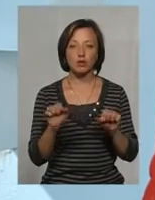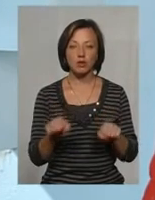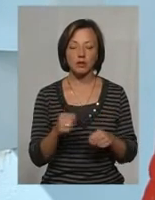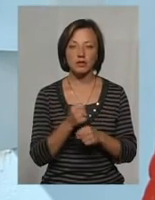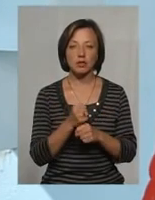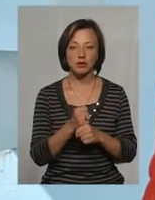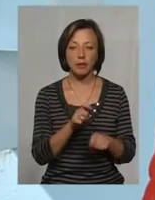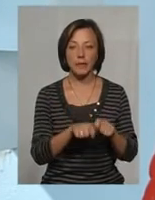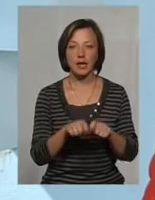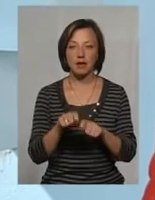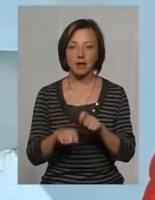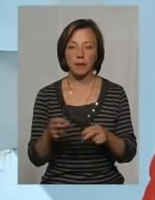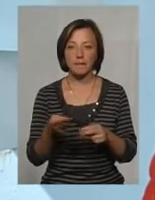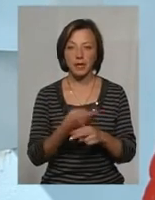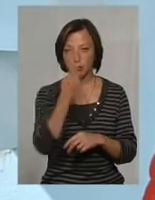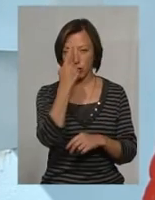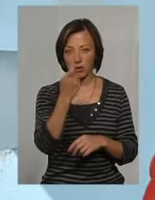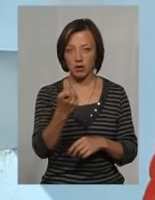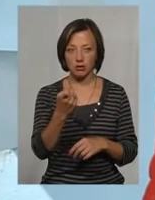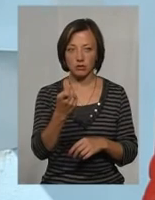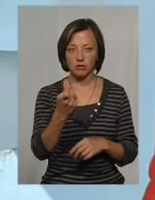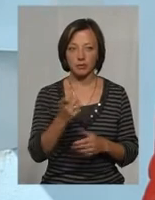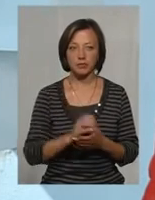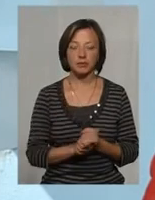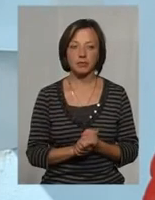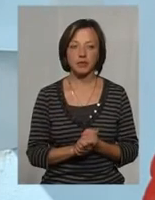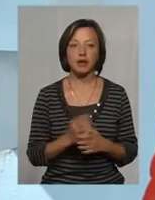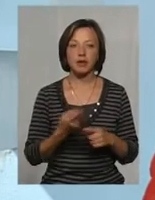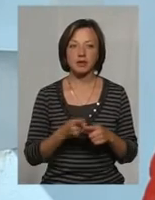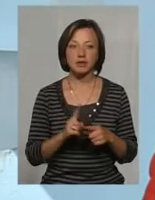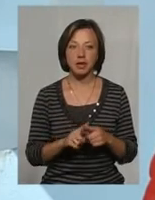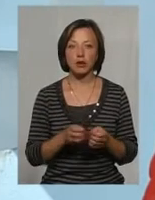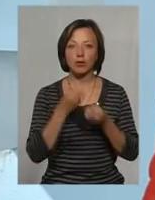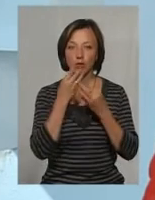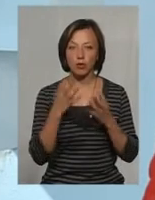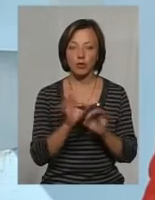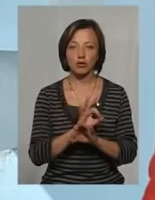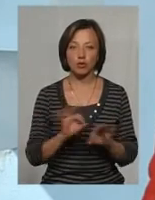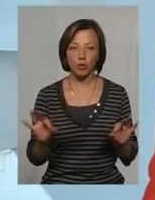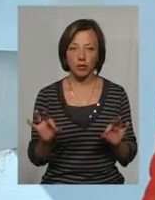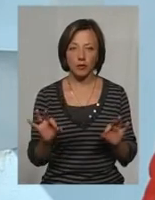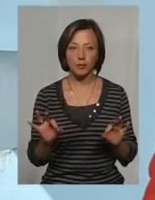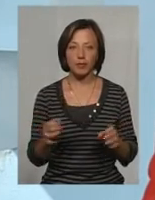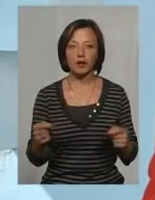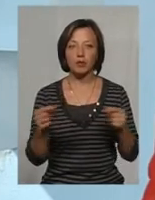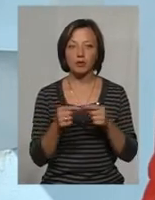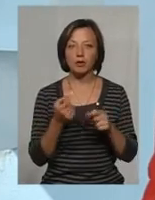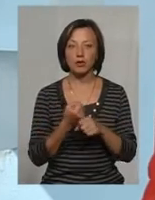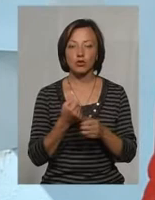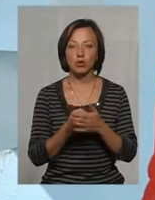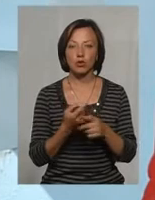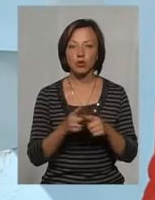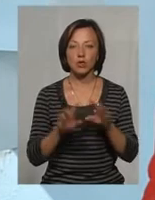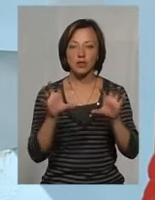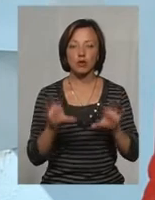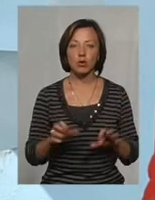здійснювати перевірки без попередження оператора ринку. Це є досить добре і чудово. Відповідно до цього закону